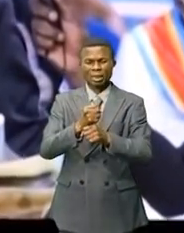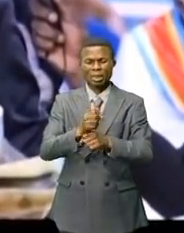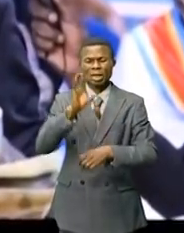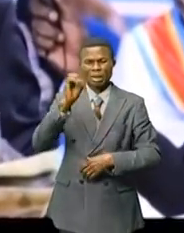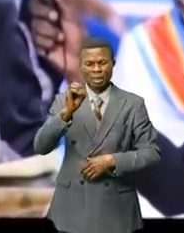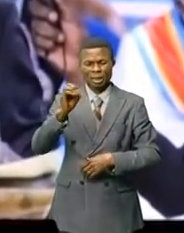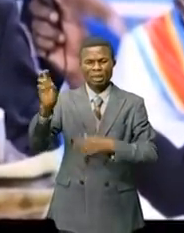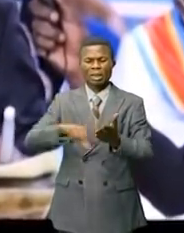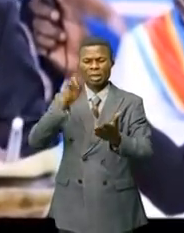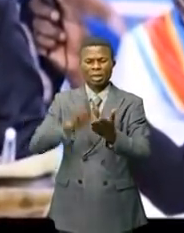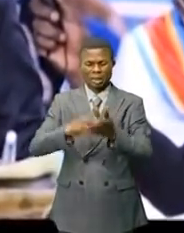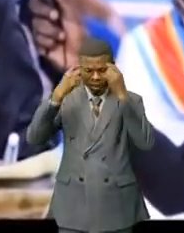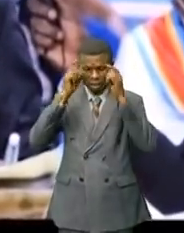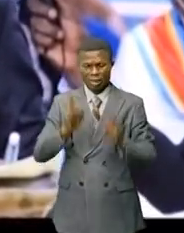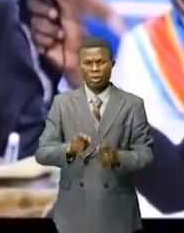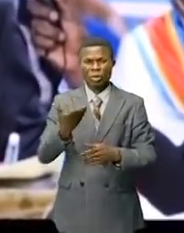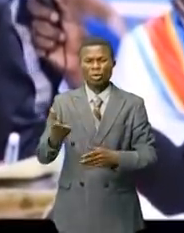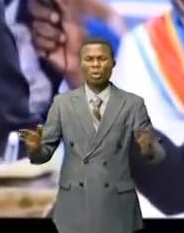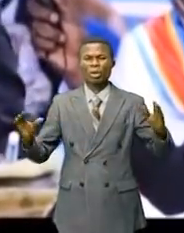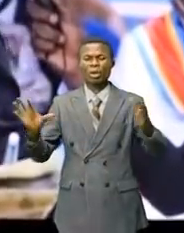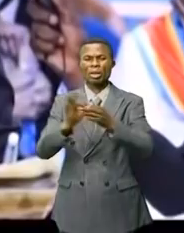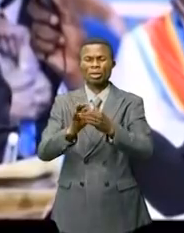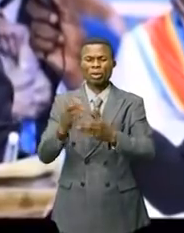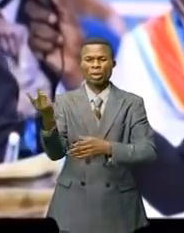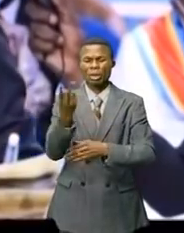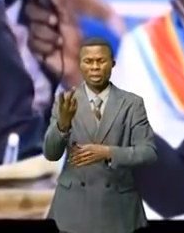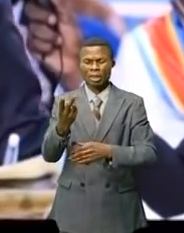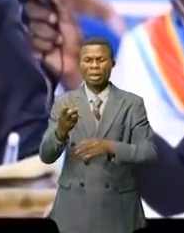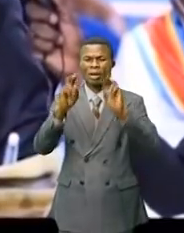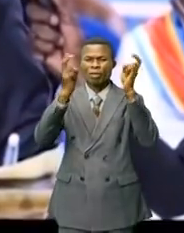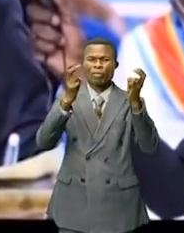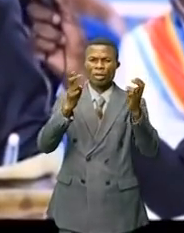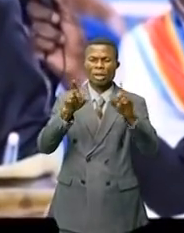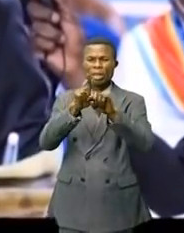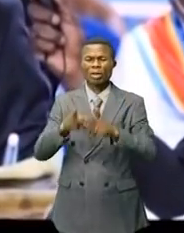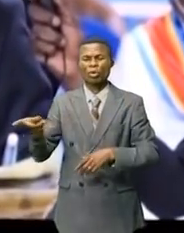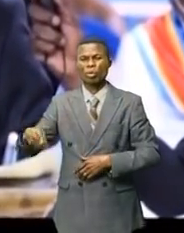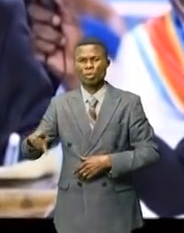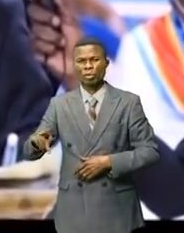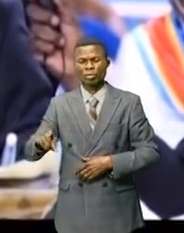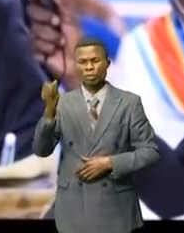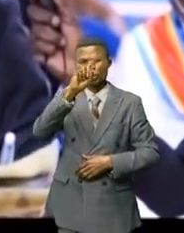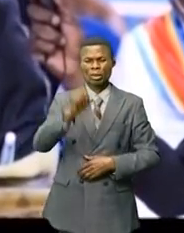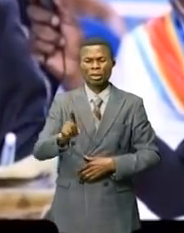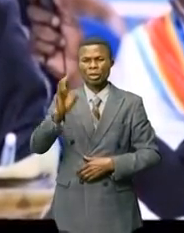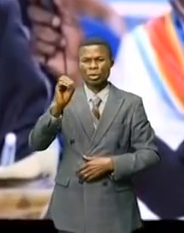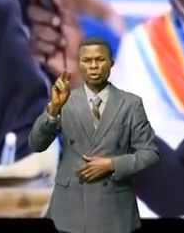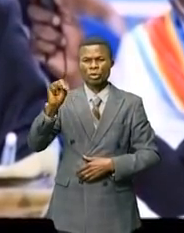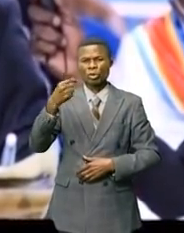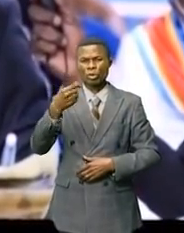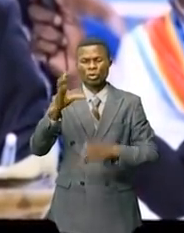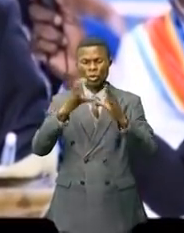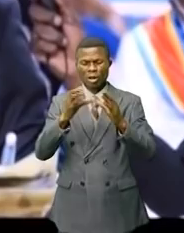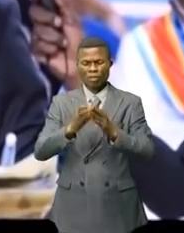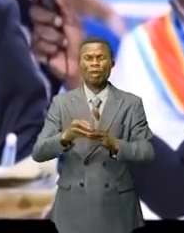des ménages et des seuls également à savoir wang j'ai saisi